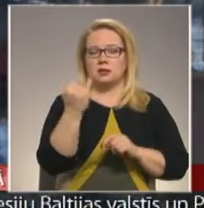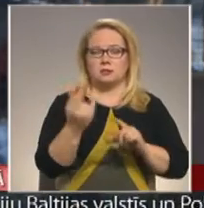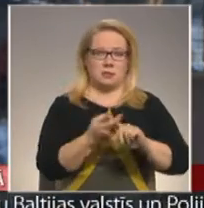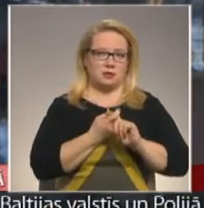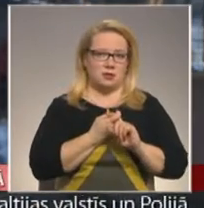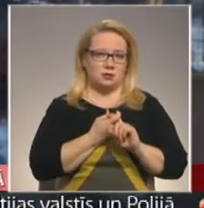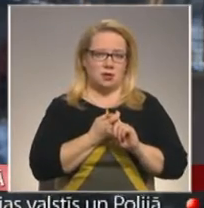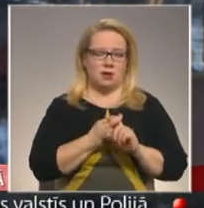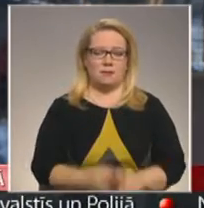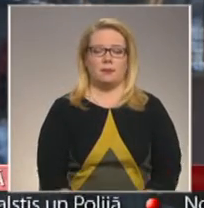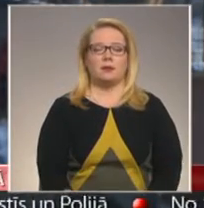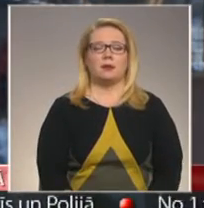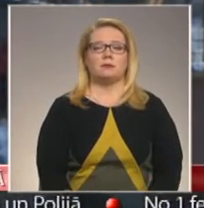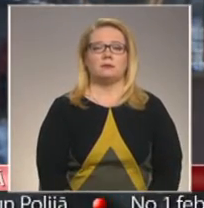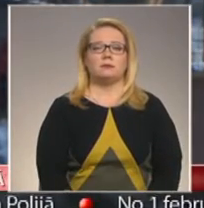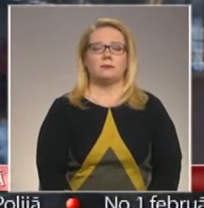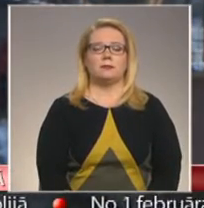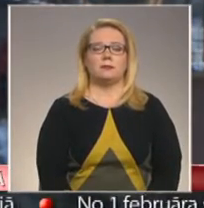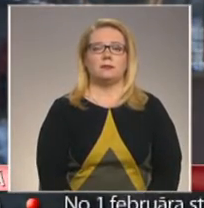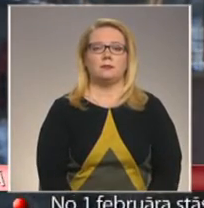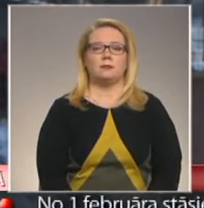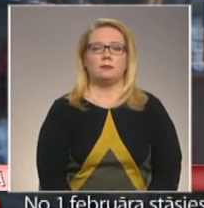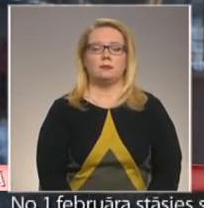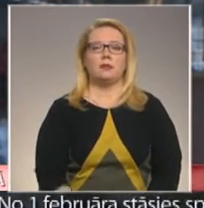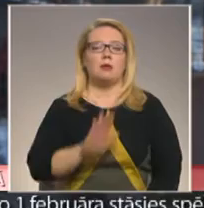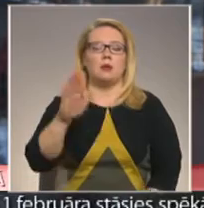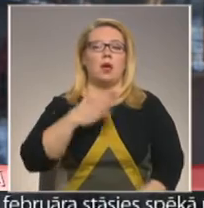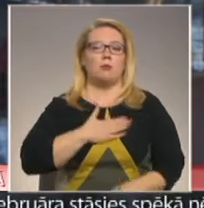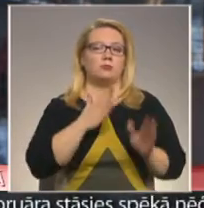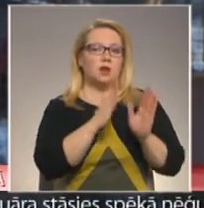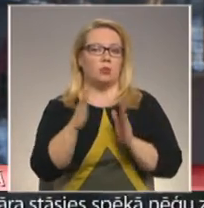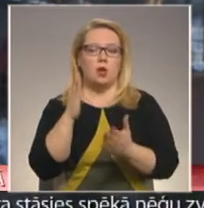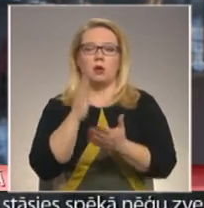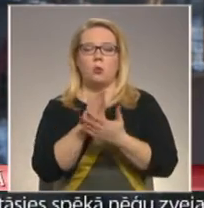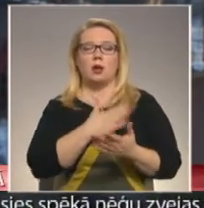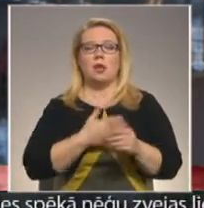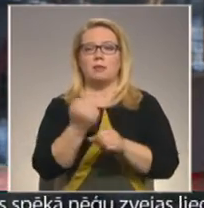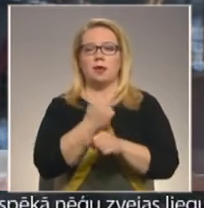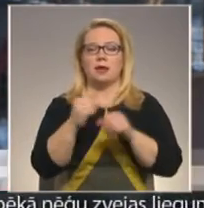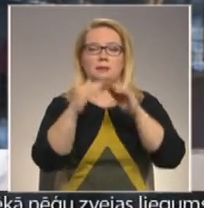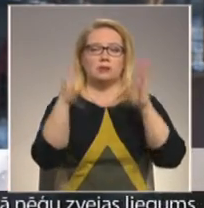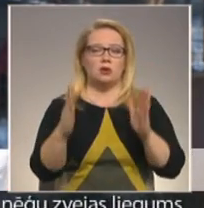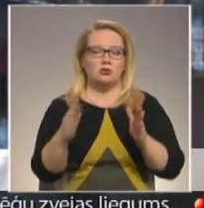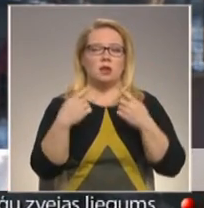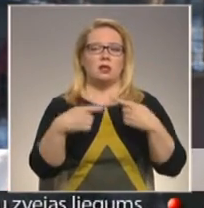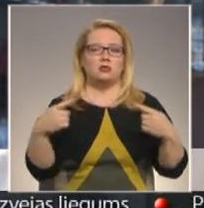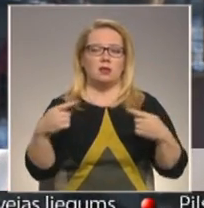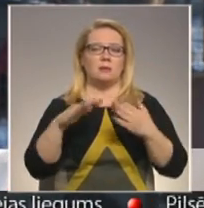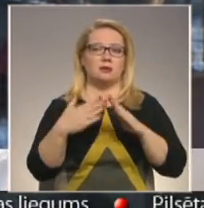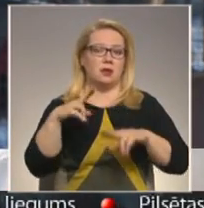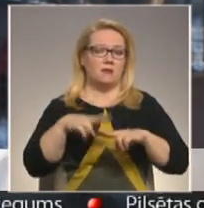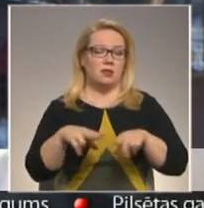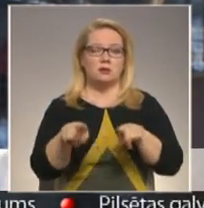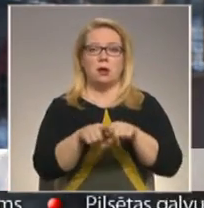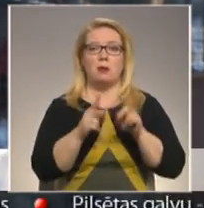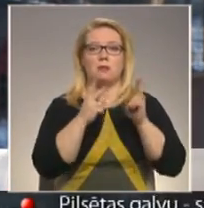piesaistei. Nas regulārā prohodīt kiosk blagatvarītelnesti. Pie mums regulāri notiek labdarības kiosks dažādās pilsētas vietās. Tāpat